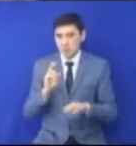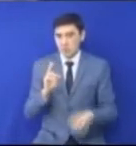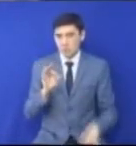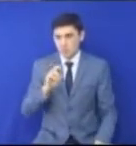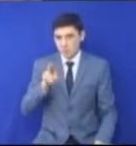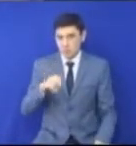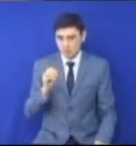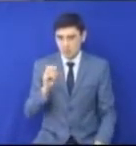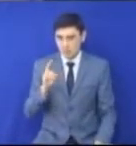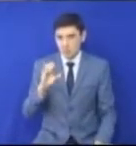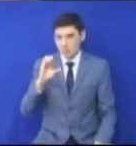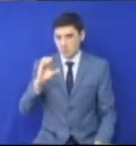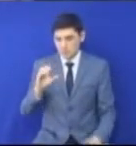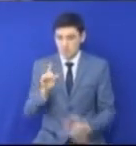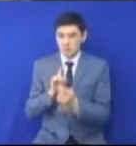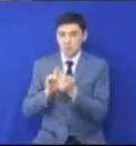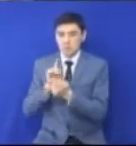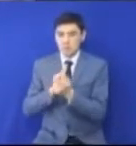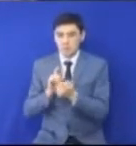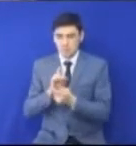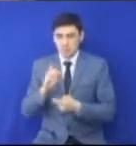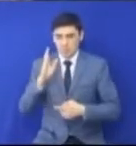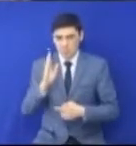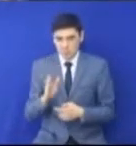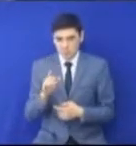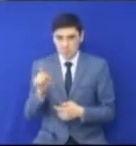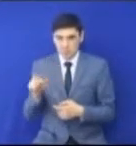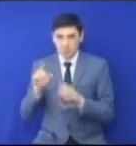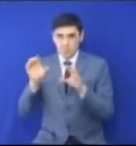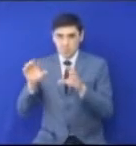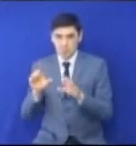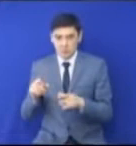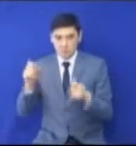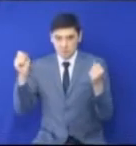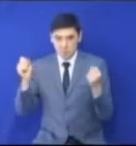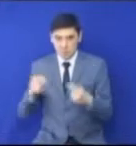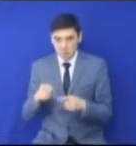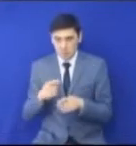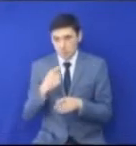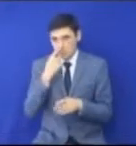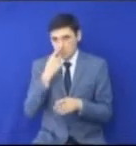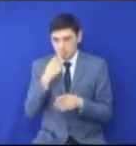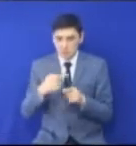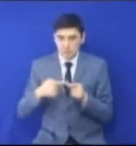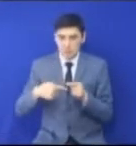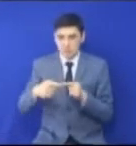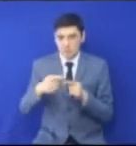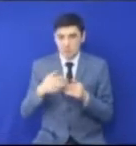кодексінің өзгерістер енгізіледі. Яғни бұл кодекске сәйкес ағымдағы жылы